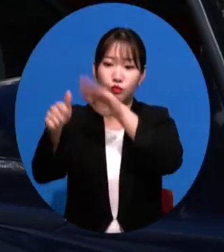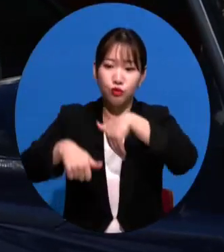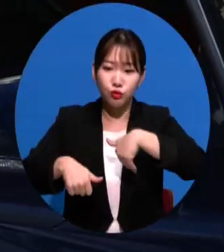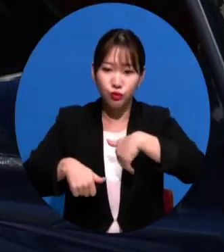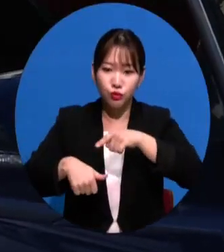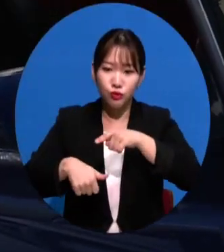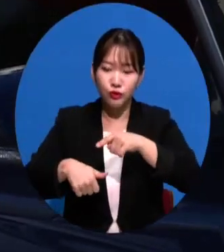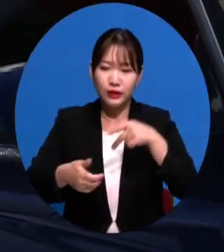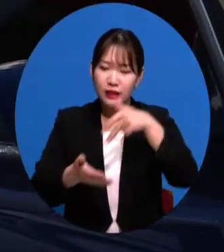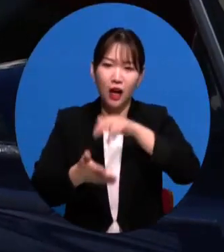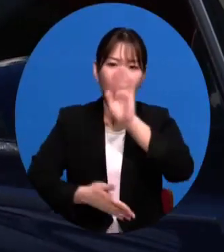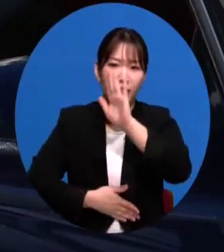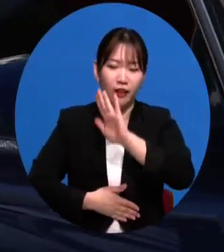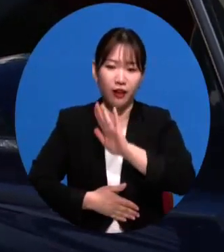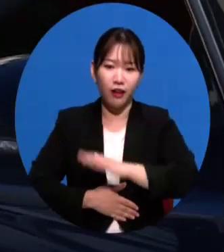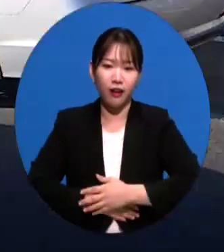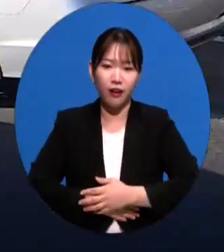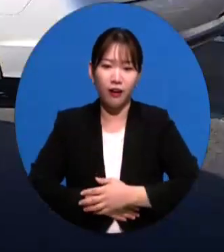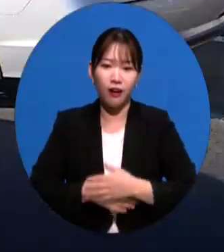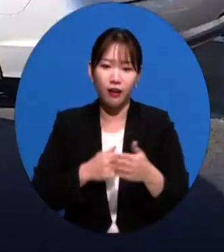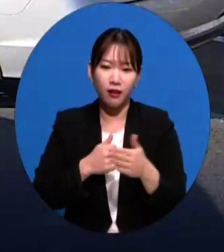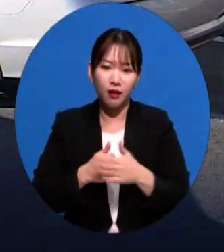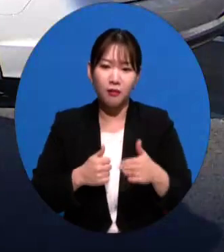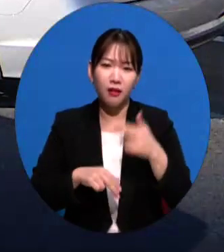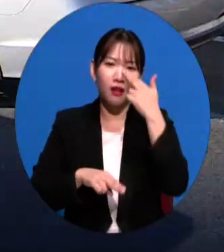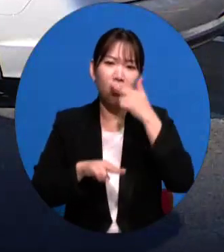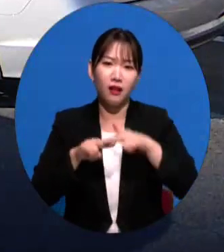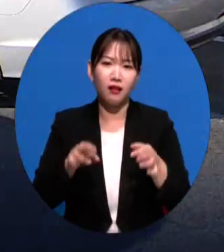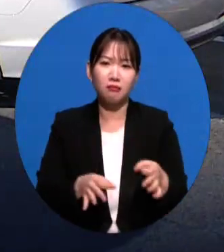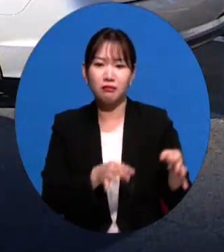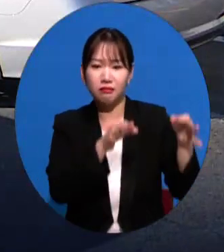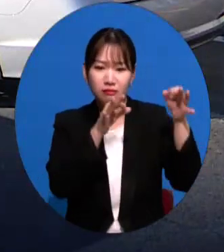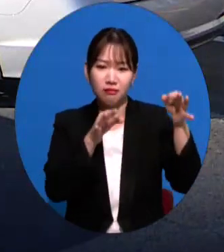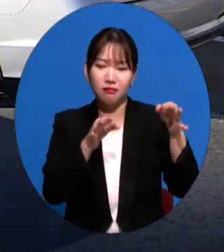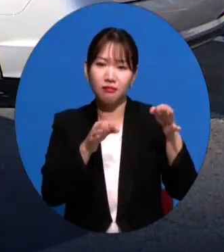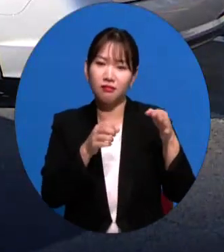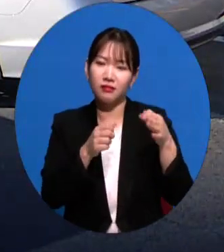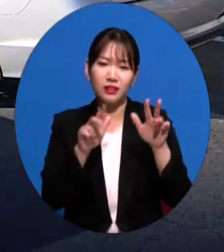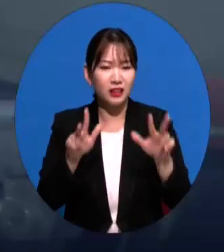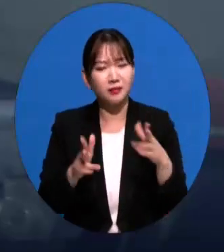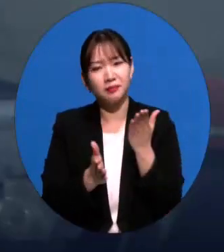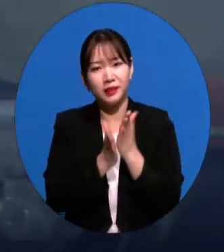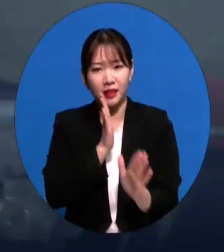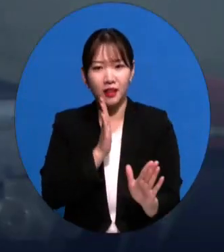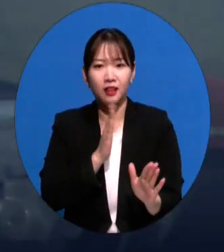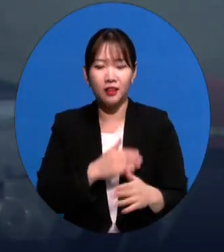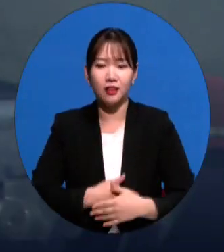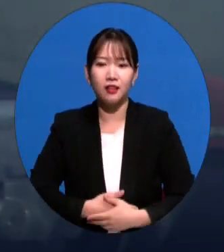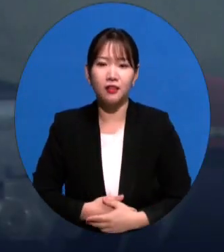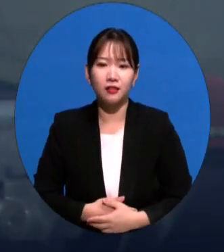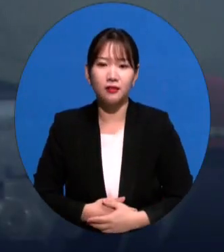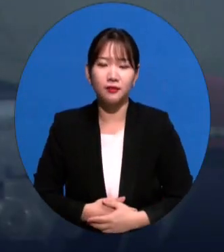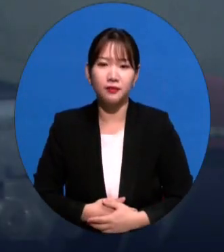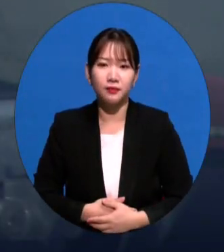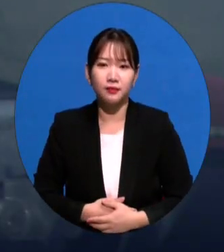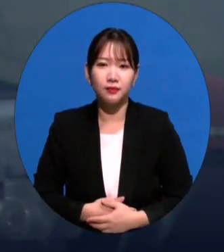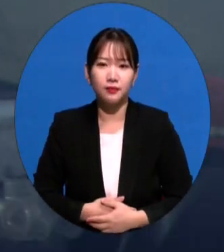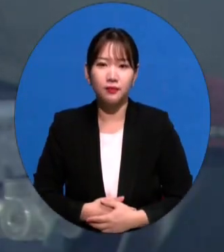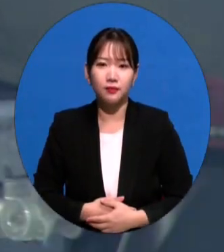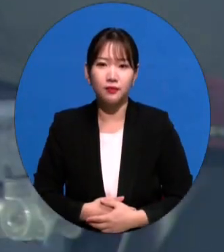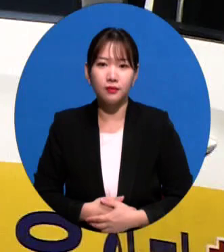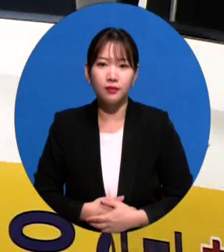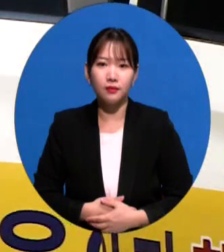그 코를 이렇게 안 타버리더라고. 그래서 그 구운불가하고 또 우리의 시대 그 맞지